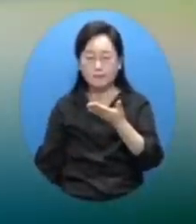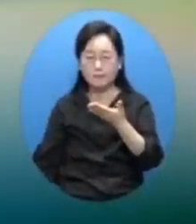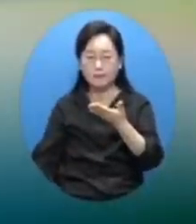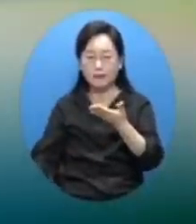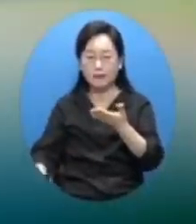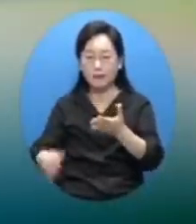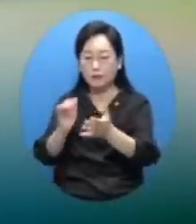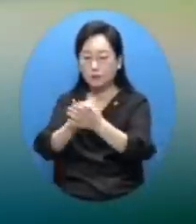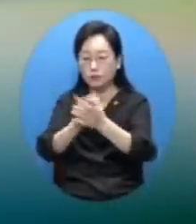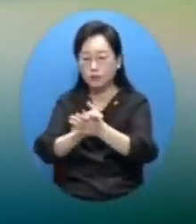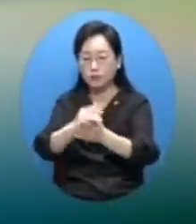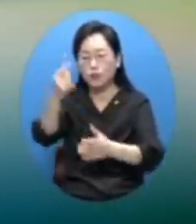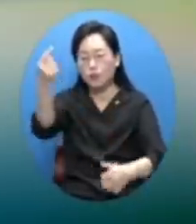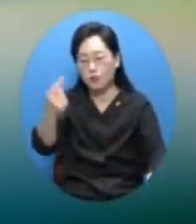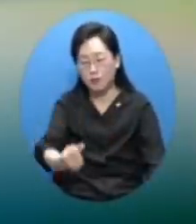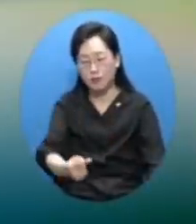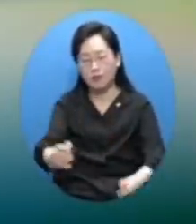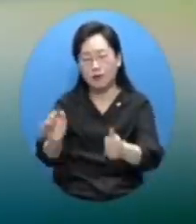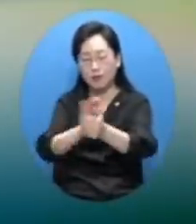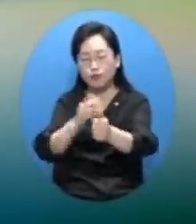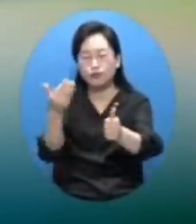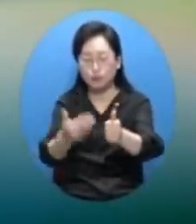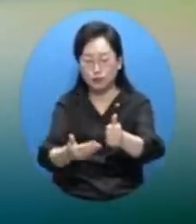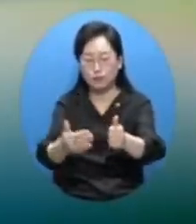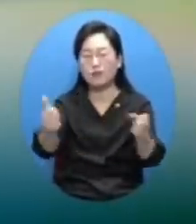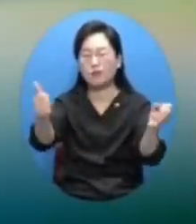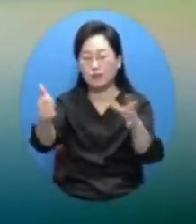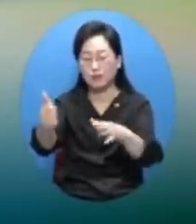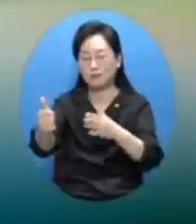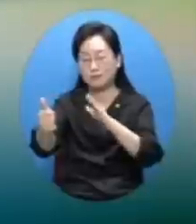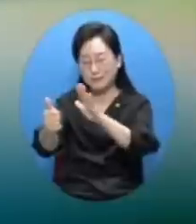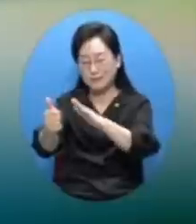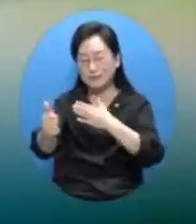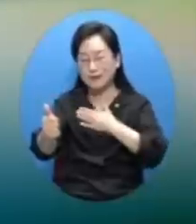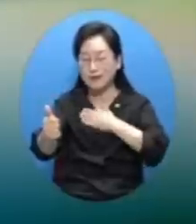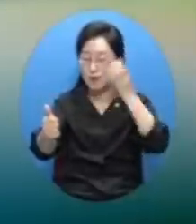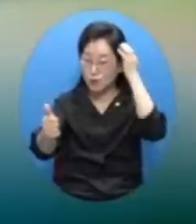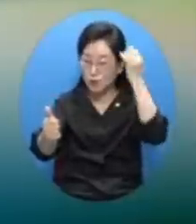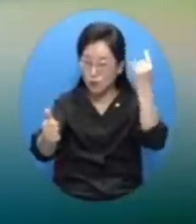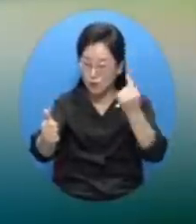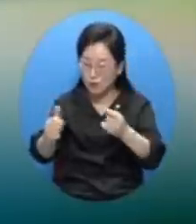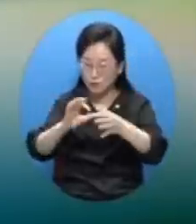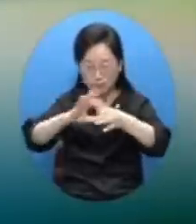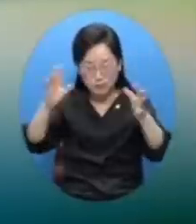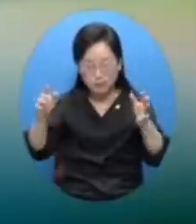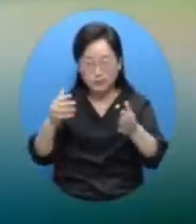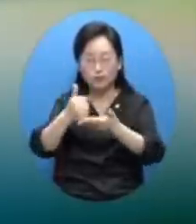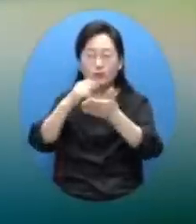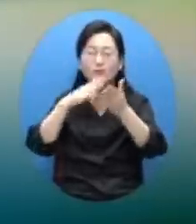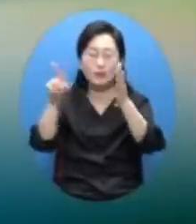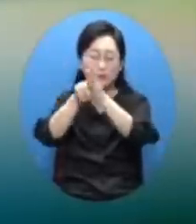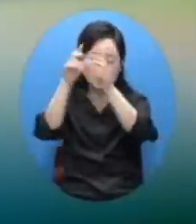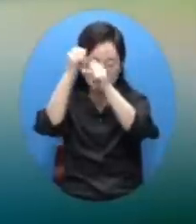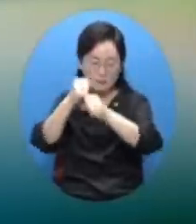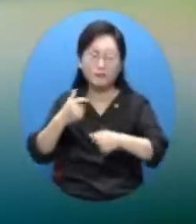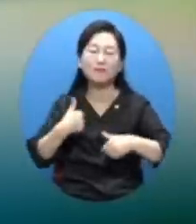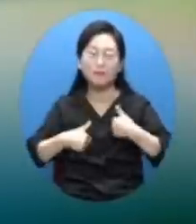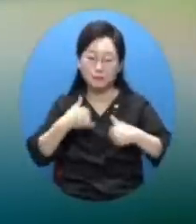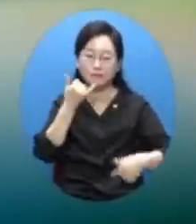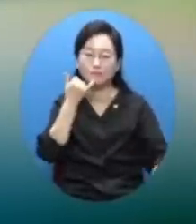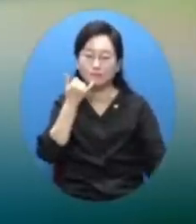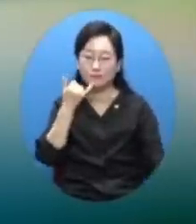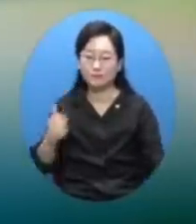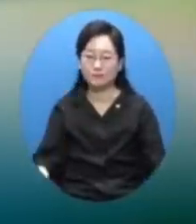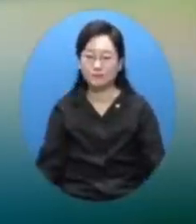동료들이 달려와서 그런 일할 때 그런 일이 이렇게 말했습니다 내게 어떤 고난이 닥쳐도 주님을 의지하게 되어 기쁩니다 그래서